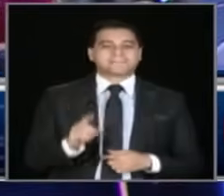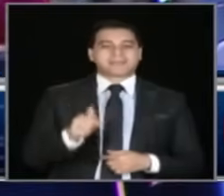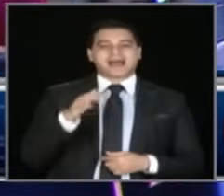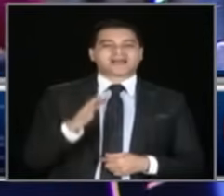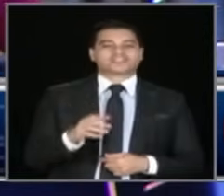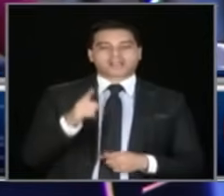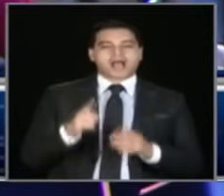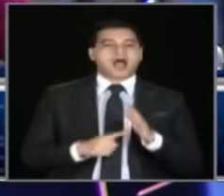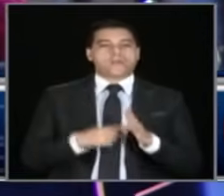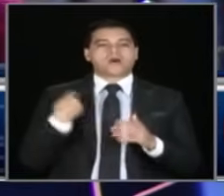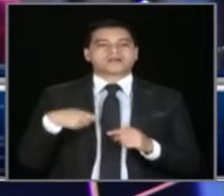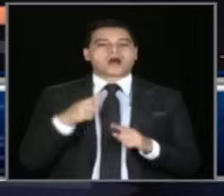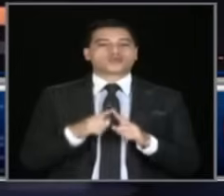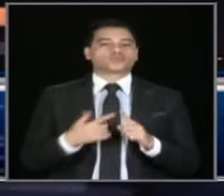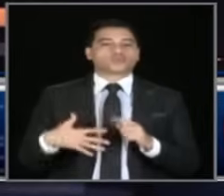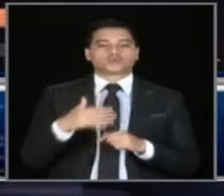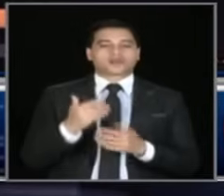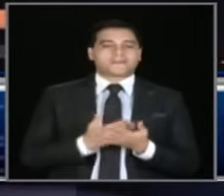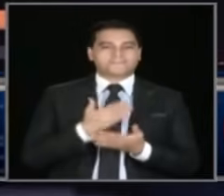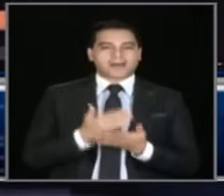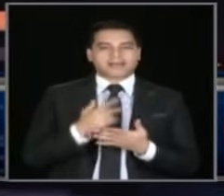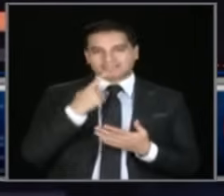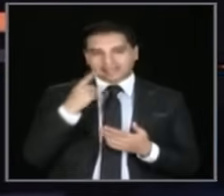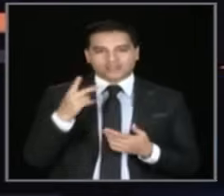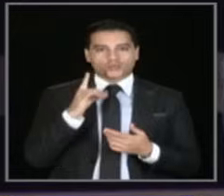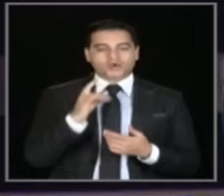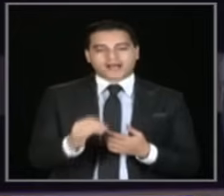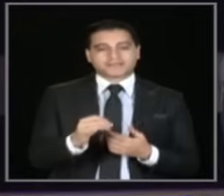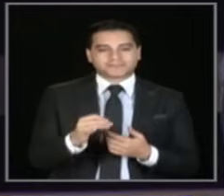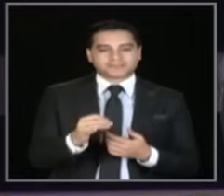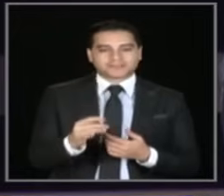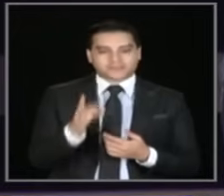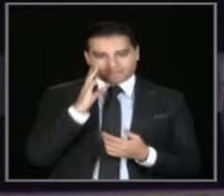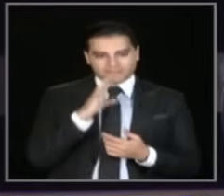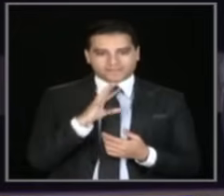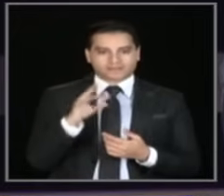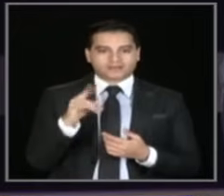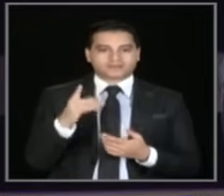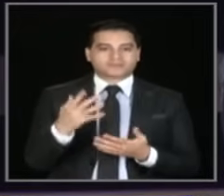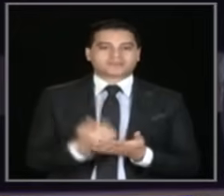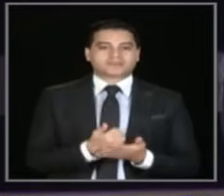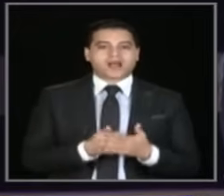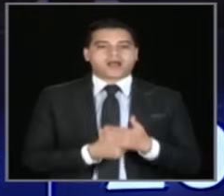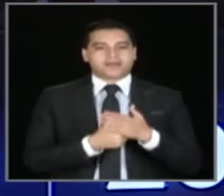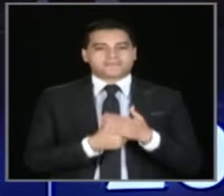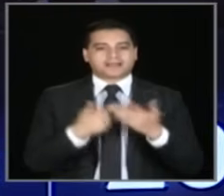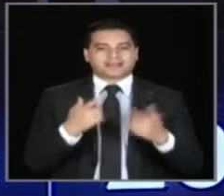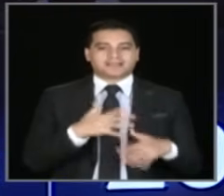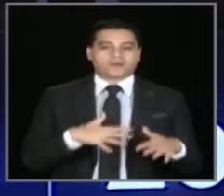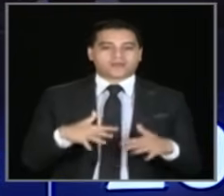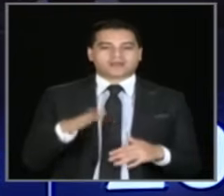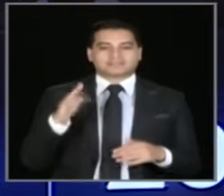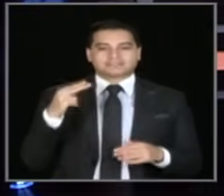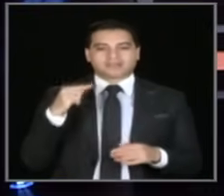صحيحة. أول رئيس وزراء بعد ثورة 52، صاحب معالي الدولة سعد صالح. برافو